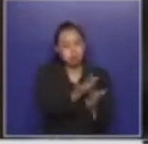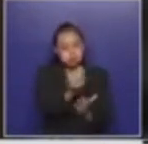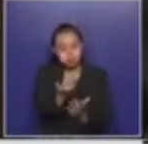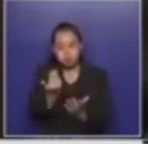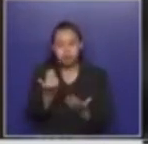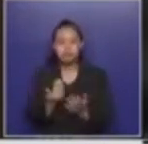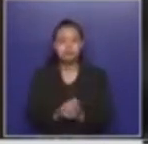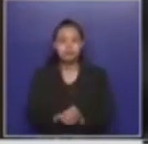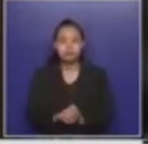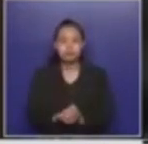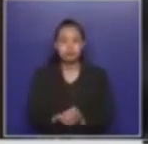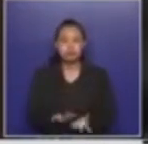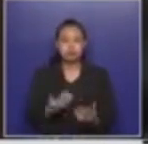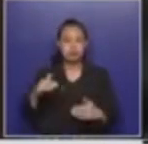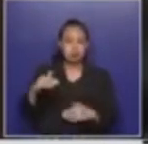ออกเป็นประเภทที่ต่ำลงต่ำลงตลอดเศรษฐกิจไม่เติบต่อนะครับแม้รัฐบาลในปีนี้นะครับ